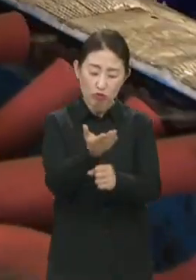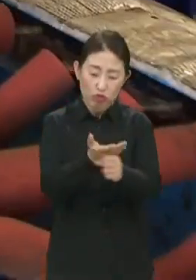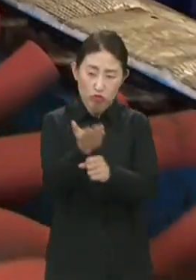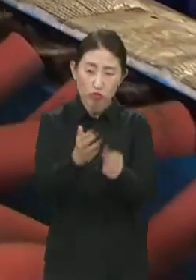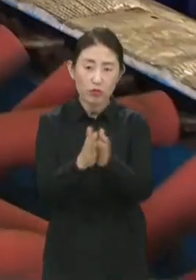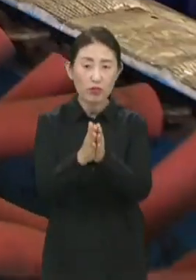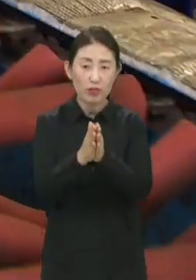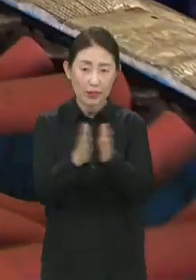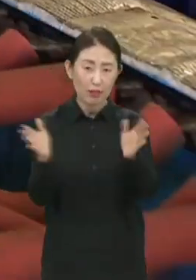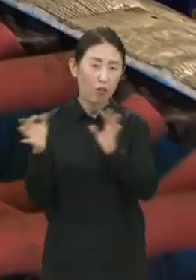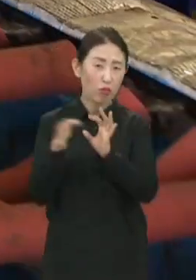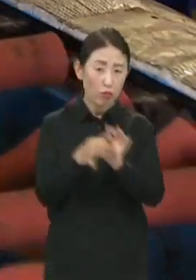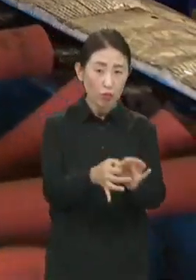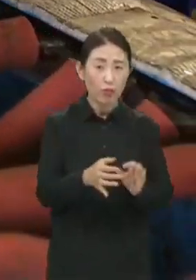있습니다